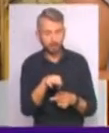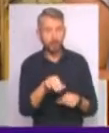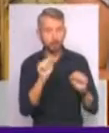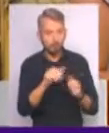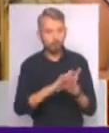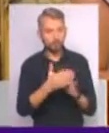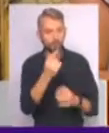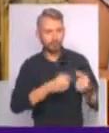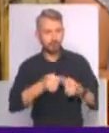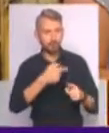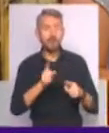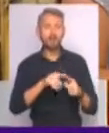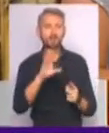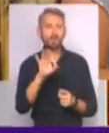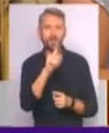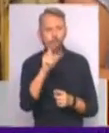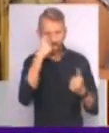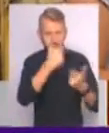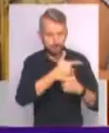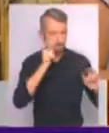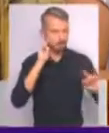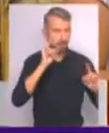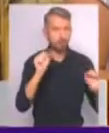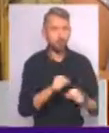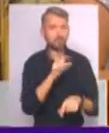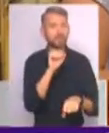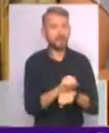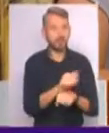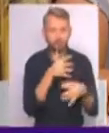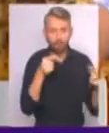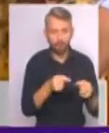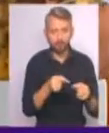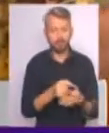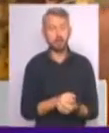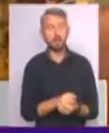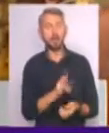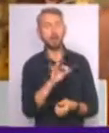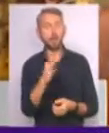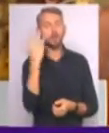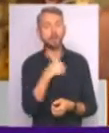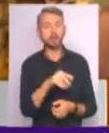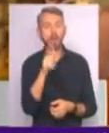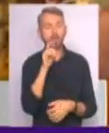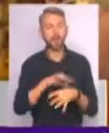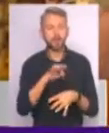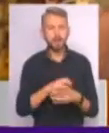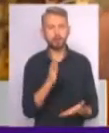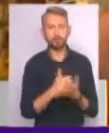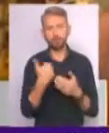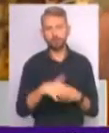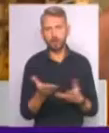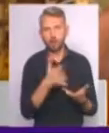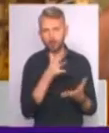тревогу, что вовремя можно остановить. Тобто щось зробити можна. Конечно. Це не без вихід. Но когда диабет существует уже